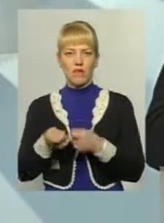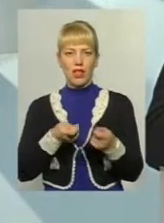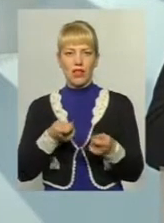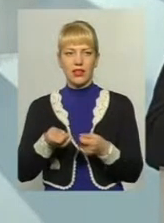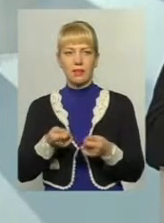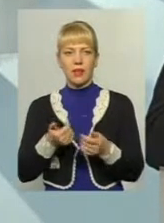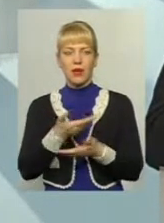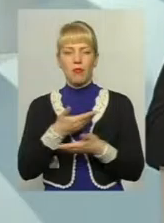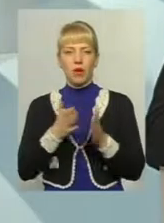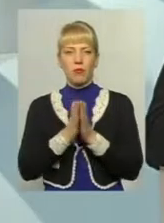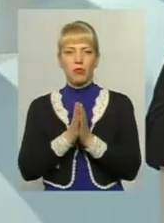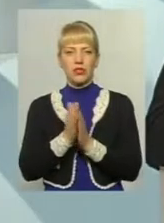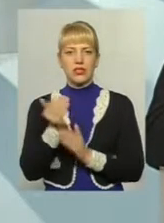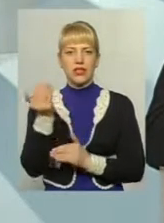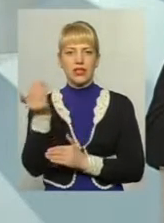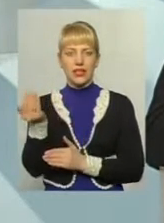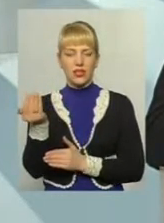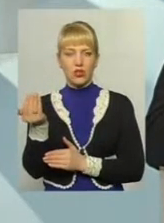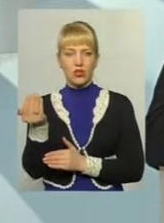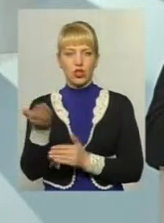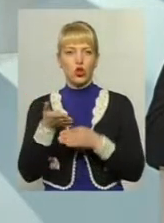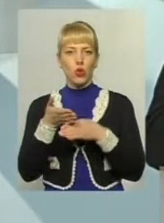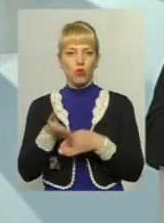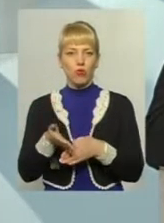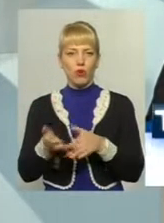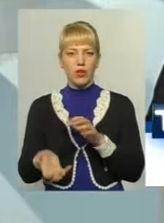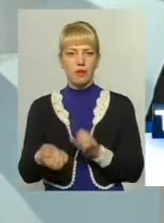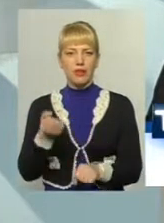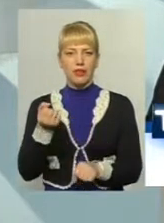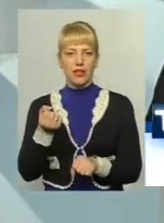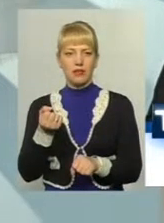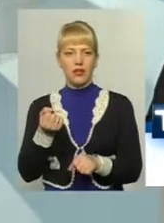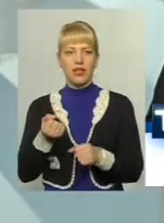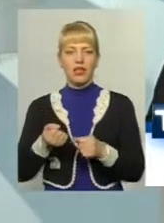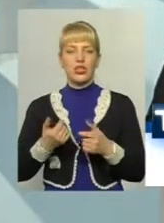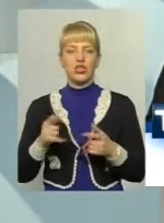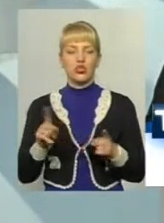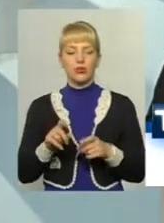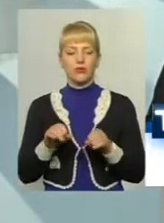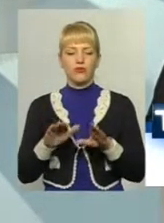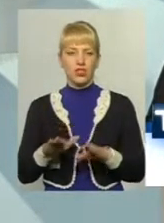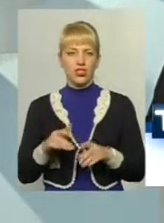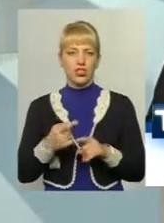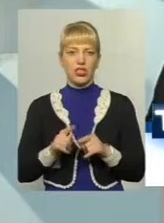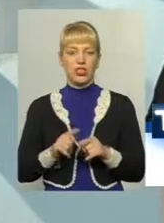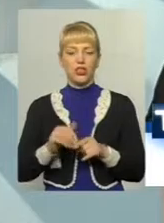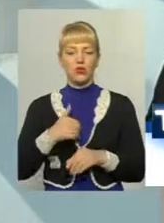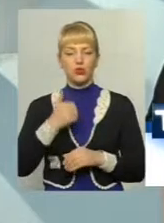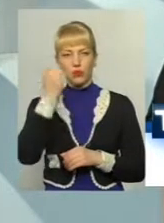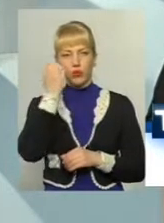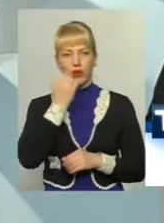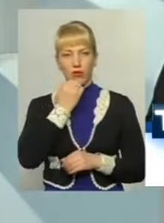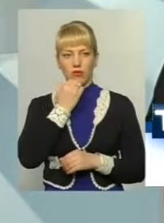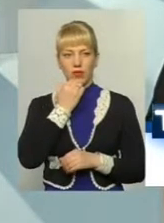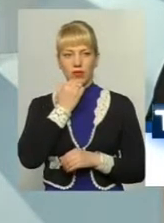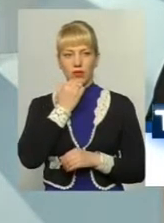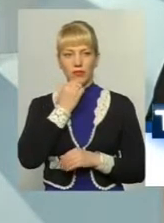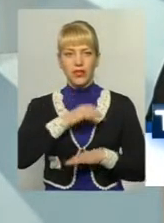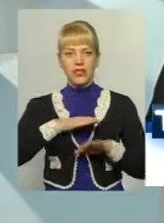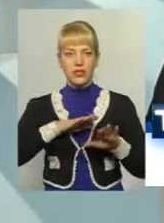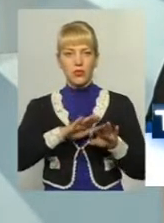наприклад, не уявляв, як нам з такими проблемами пройти опалювальний сезон. Ми підняли цю проблему на